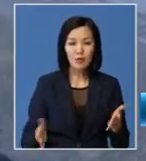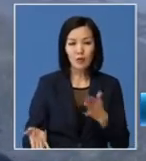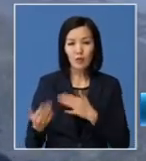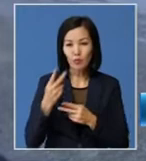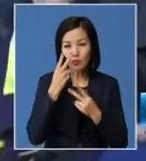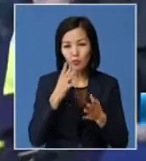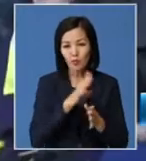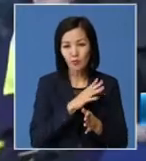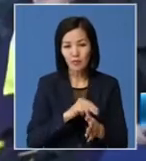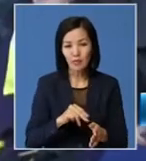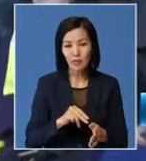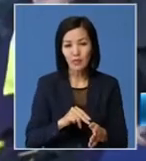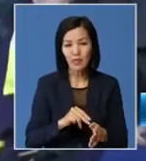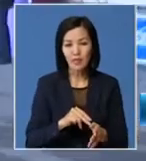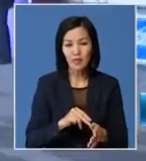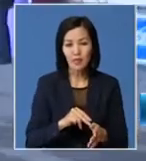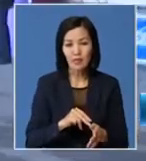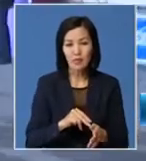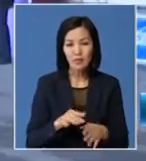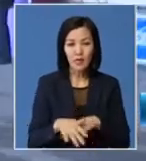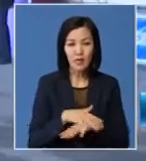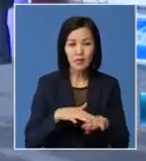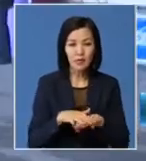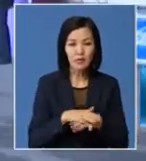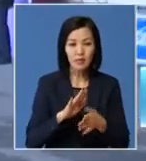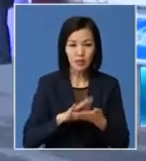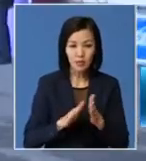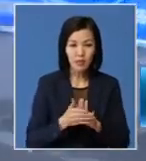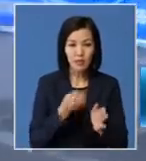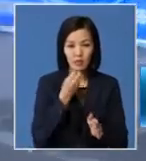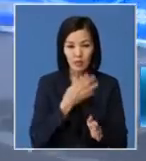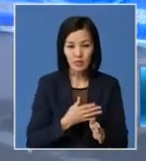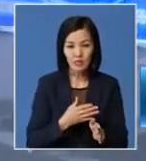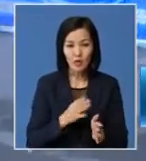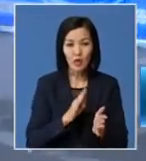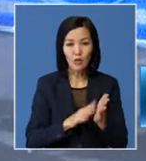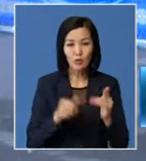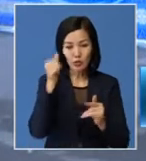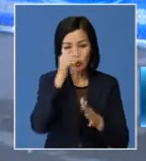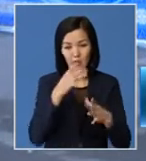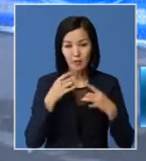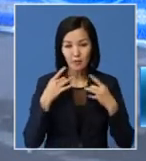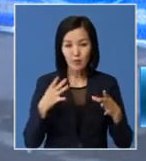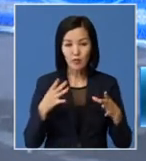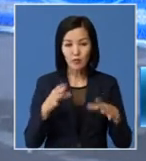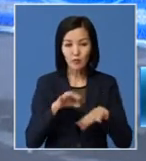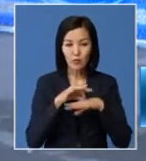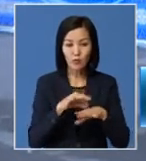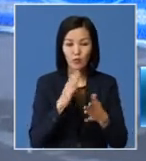бұрын Совет үкіметінде болмаған халқымыздың жағдайы қазір жақсы. 90 жылда мерекесін тойлап